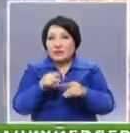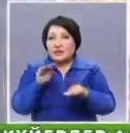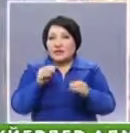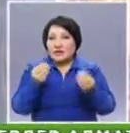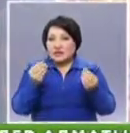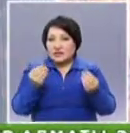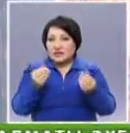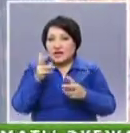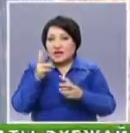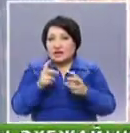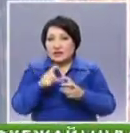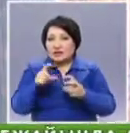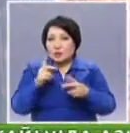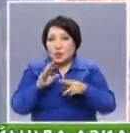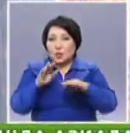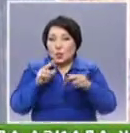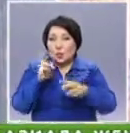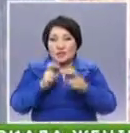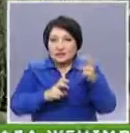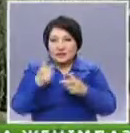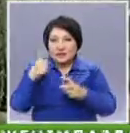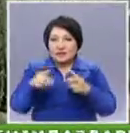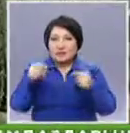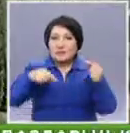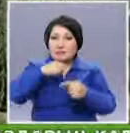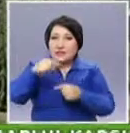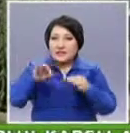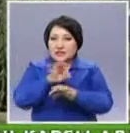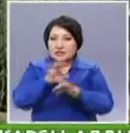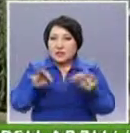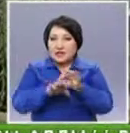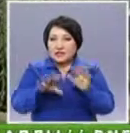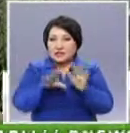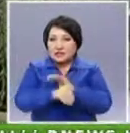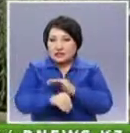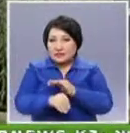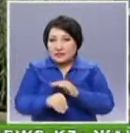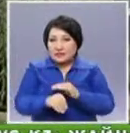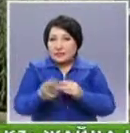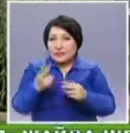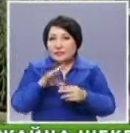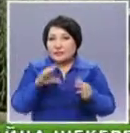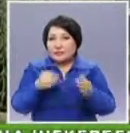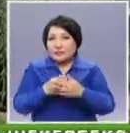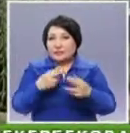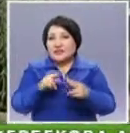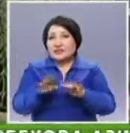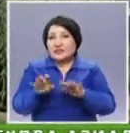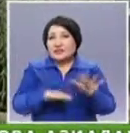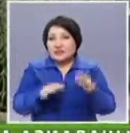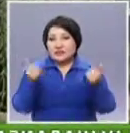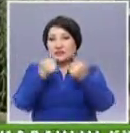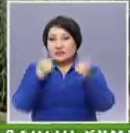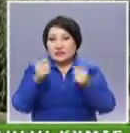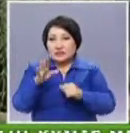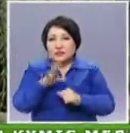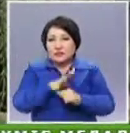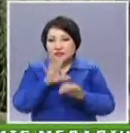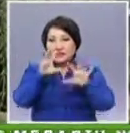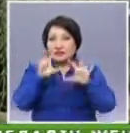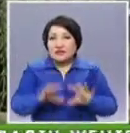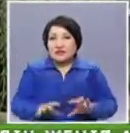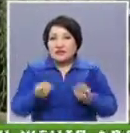отандастарымыз өндіріске емес, басқа бизнес жобаларға салады. Просто учитывая опыт прошлых. Осыған дейінгі шараларды ескеретін болсақ,